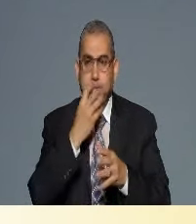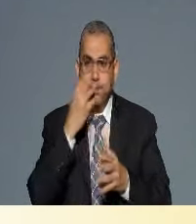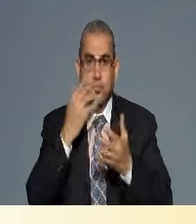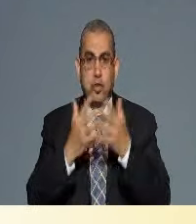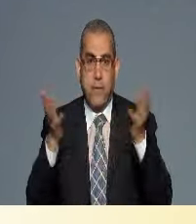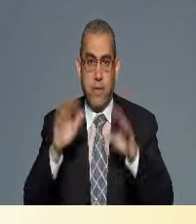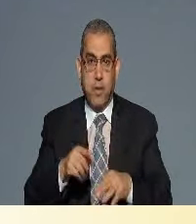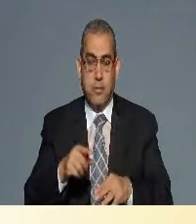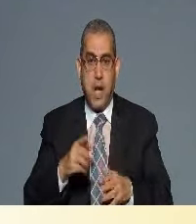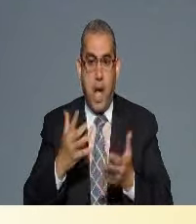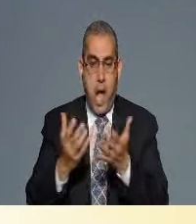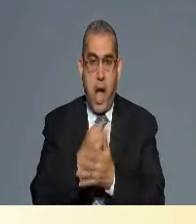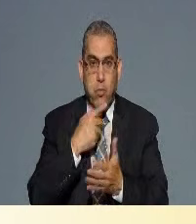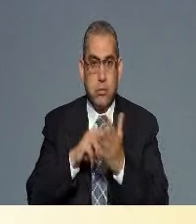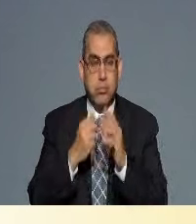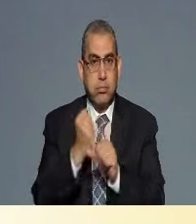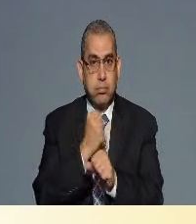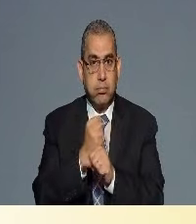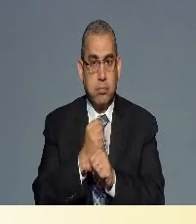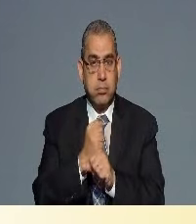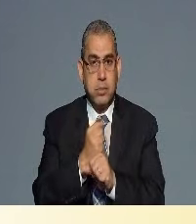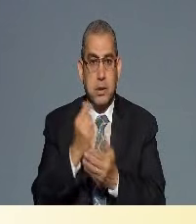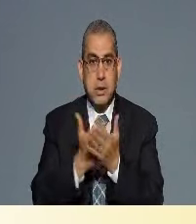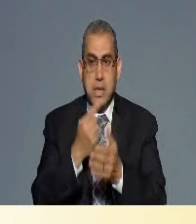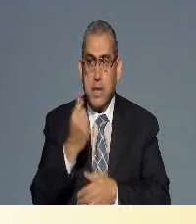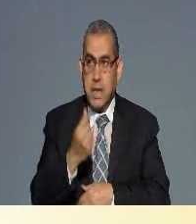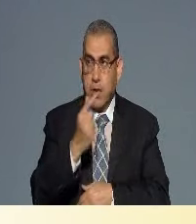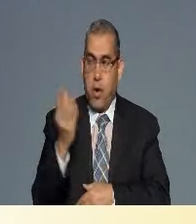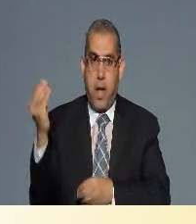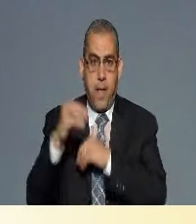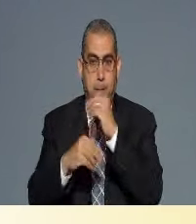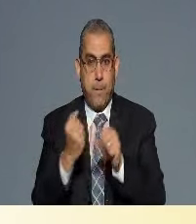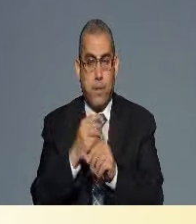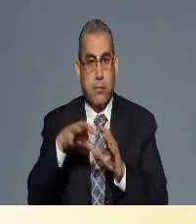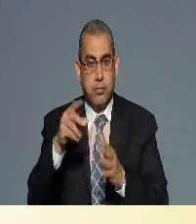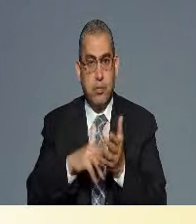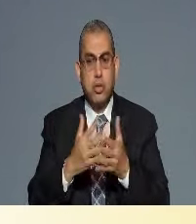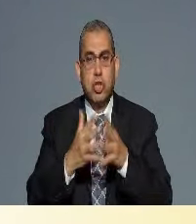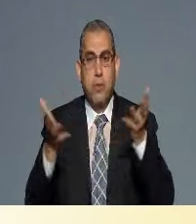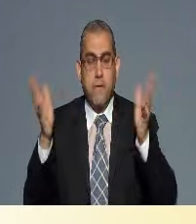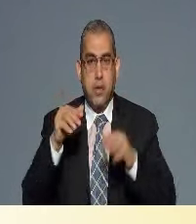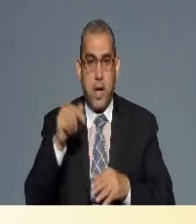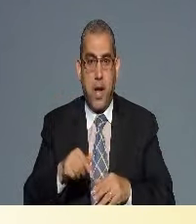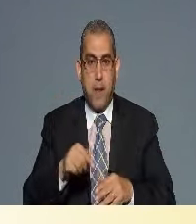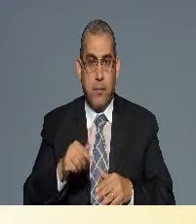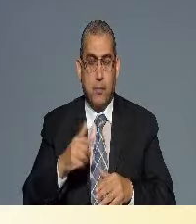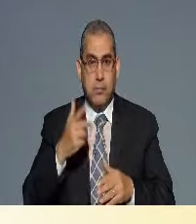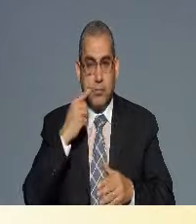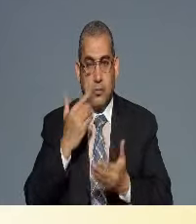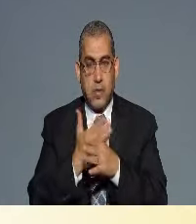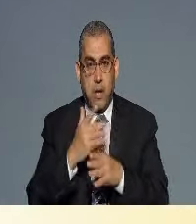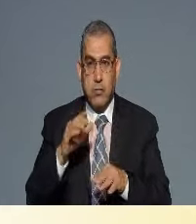هو يجذب كل المستثمرين في هذا القطاع، ويكون له دور كبير جدا في الغاء دور